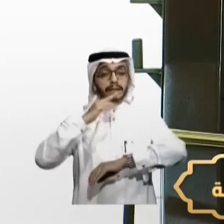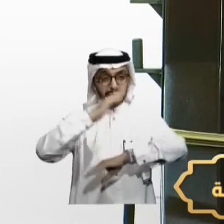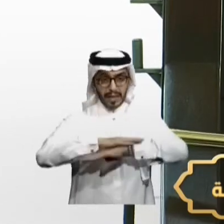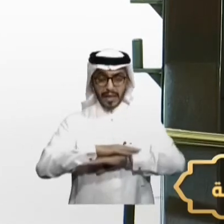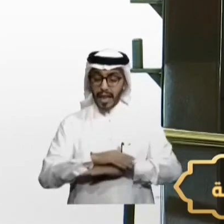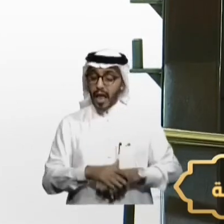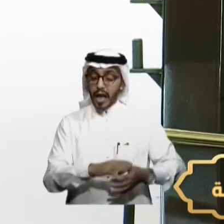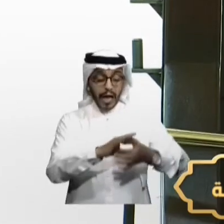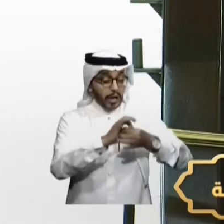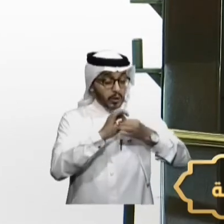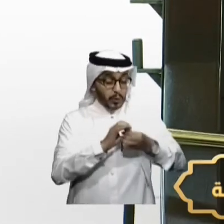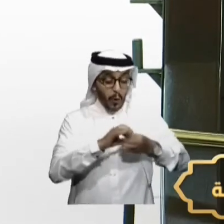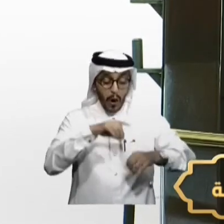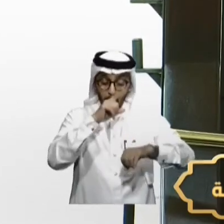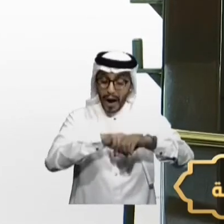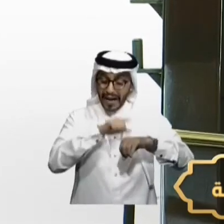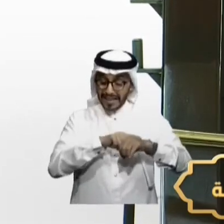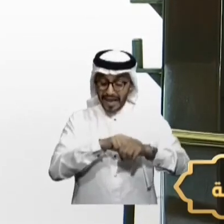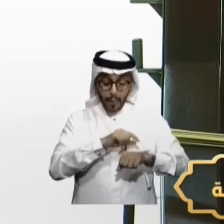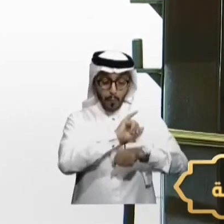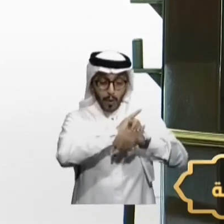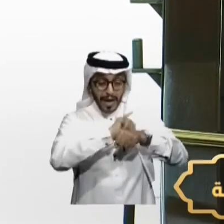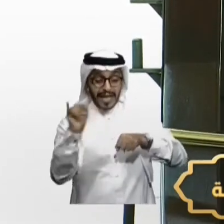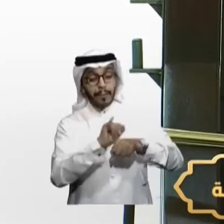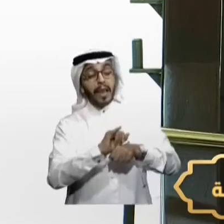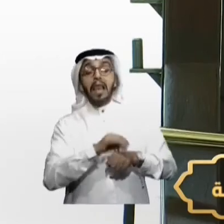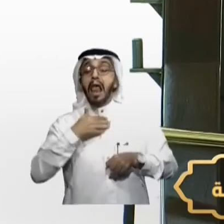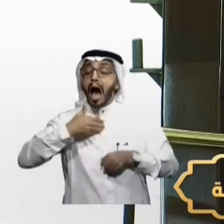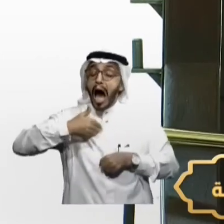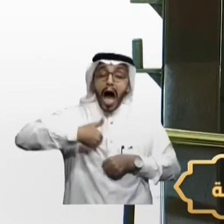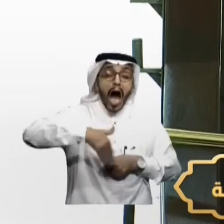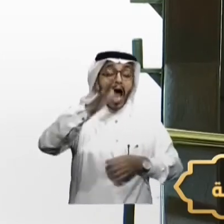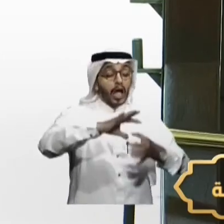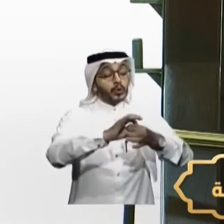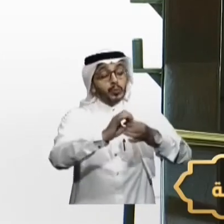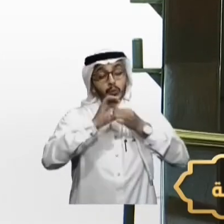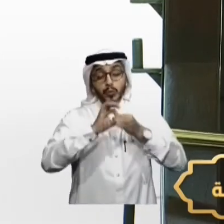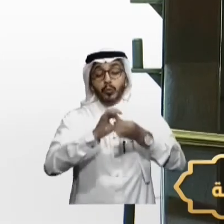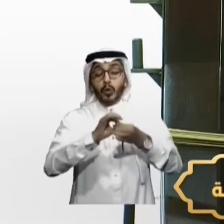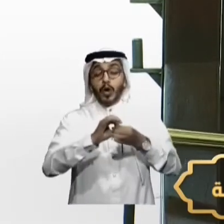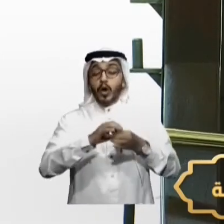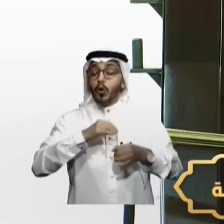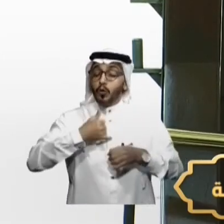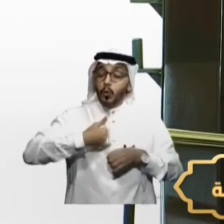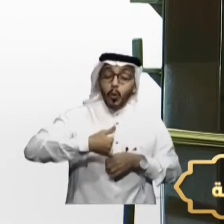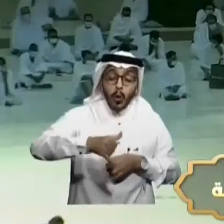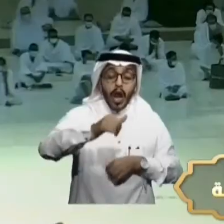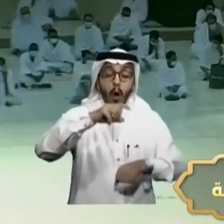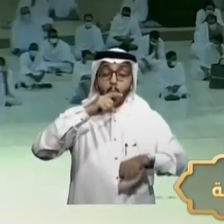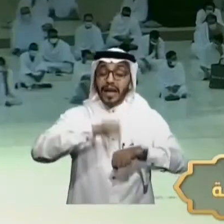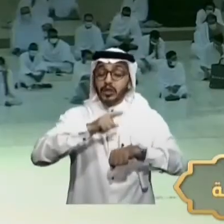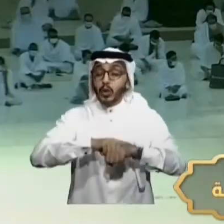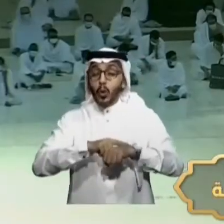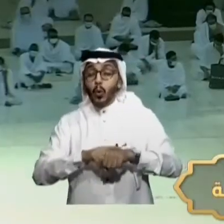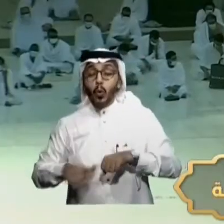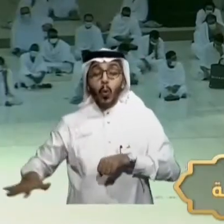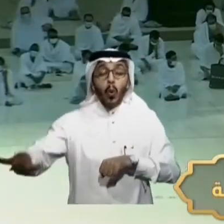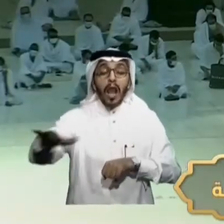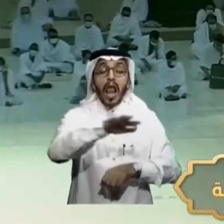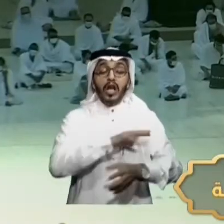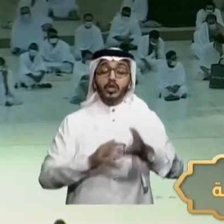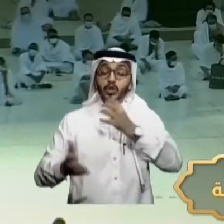ليس ارتباط أوقات ومناسبات، بل إنه ارتباط وثيق في كل الظروف وجميع